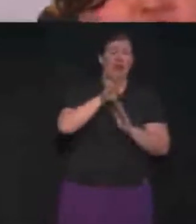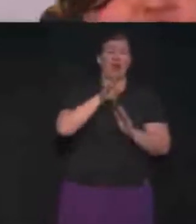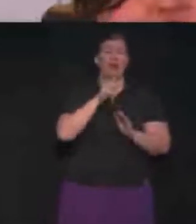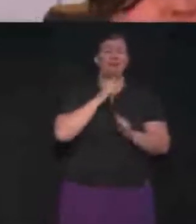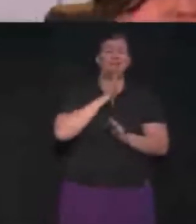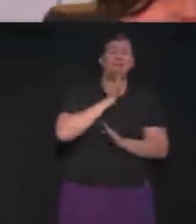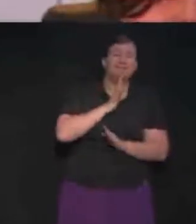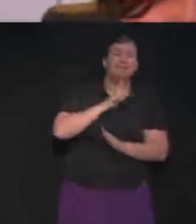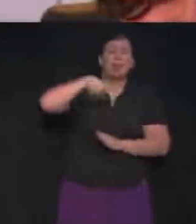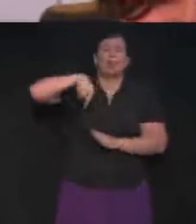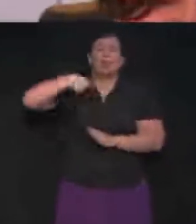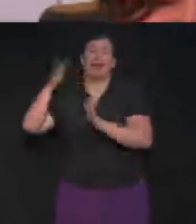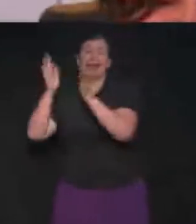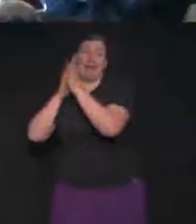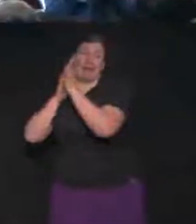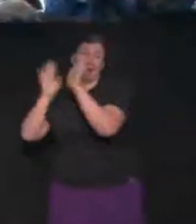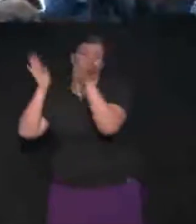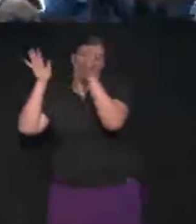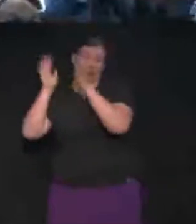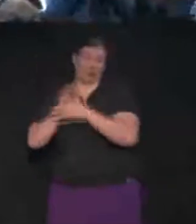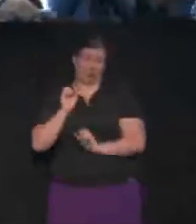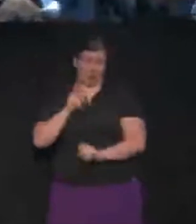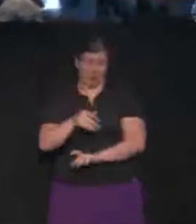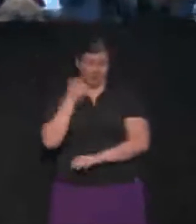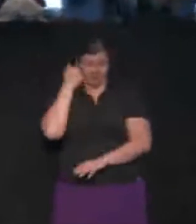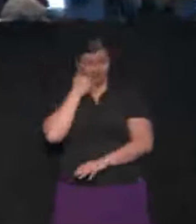so kontra bitte